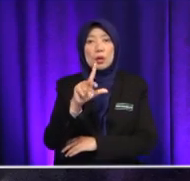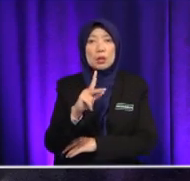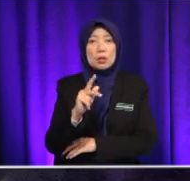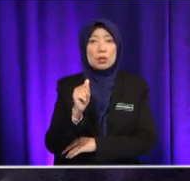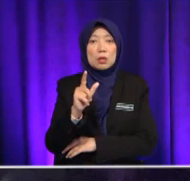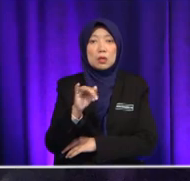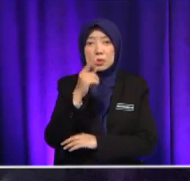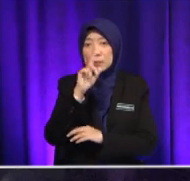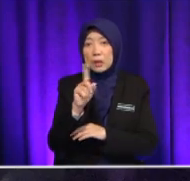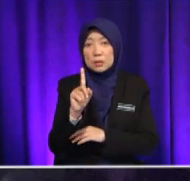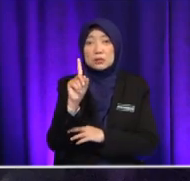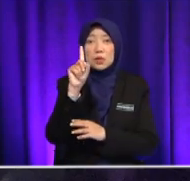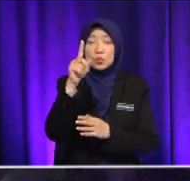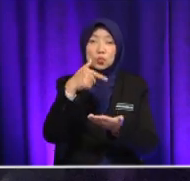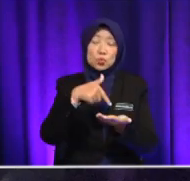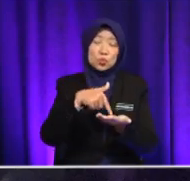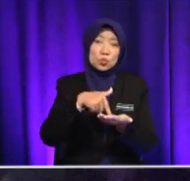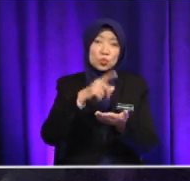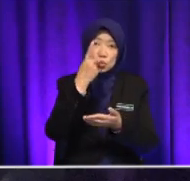yang mana satu untuk asid. Okey.